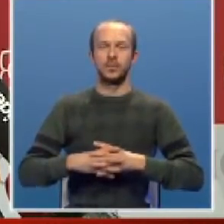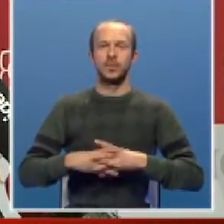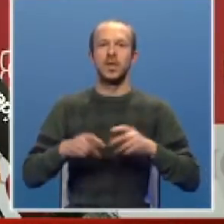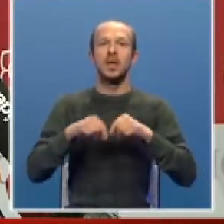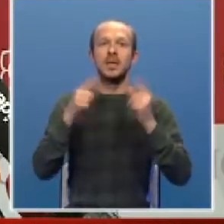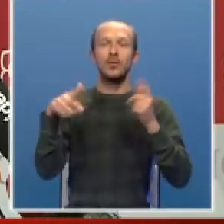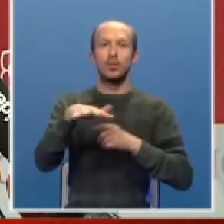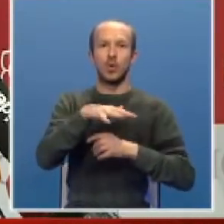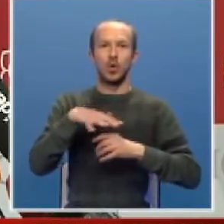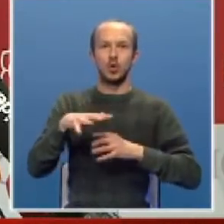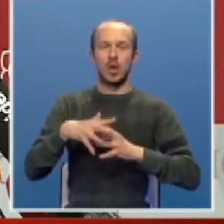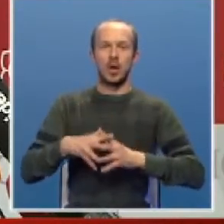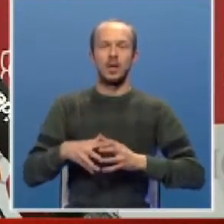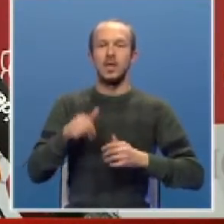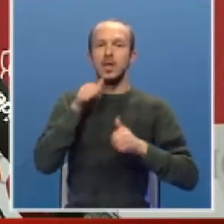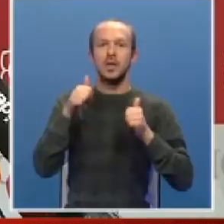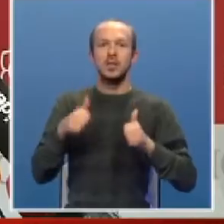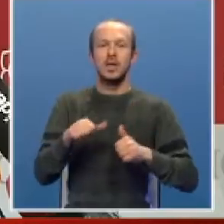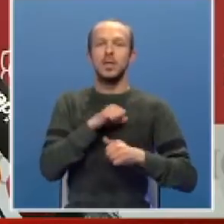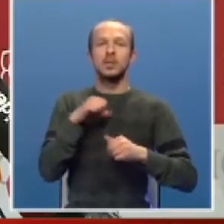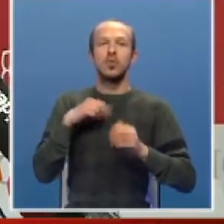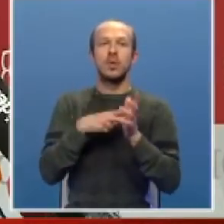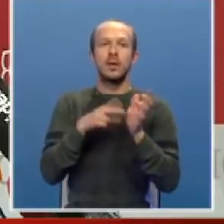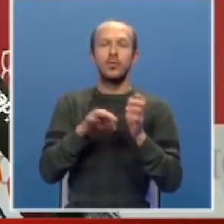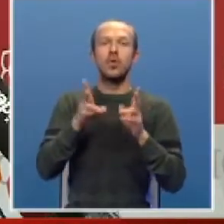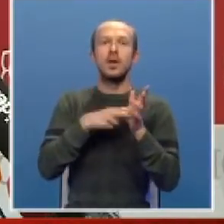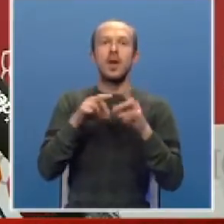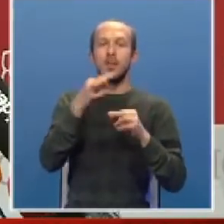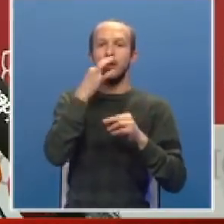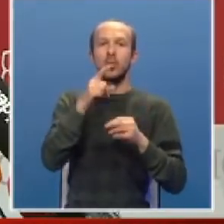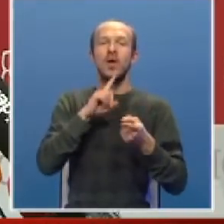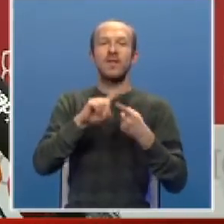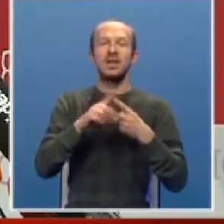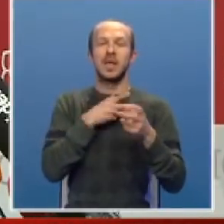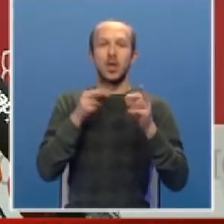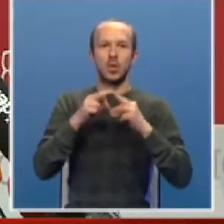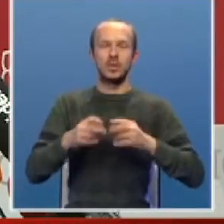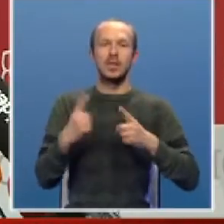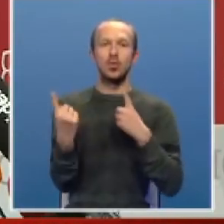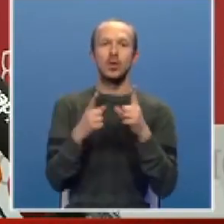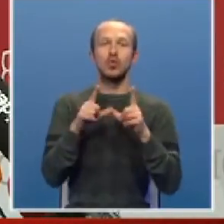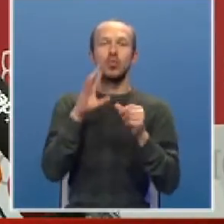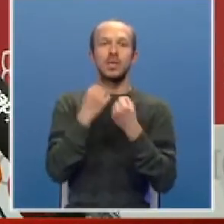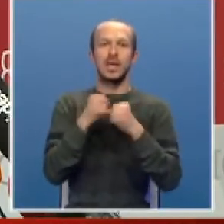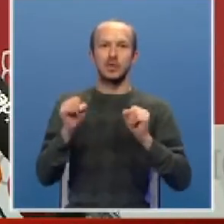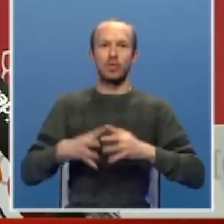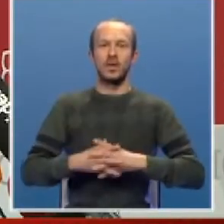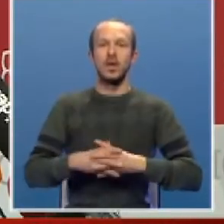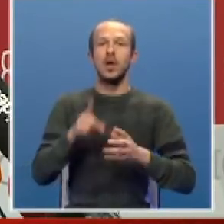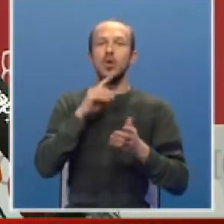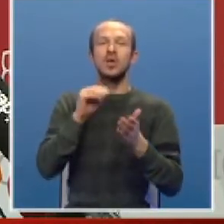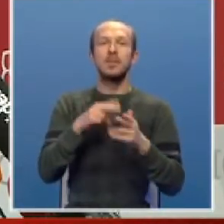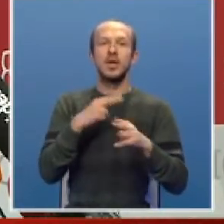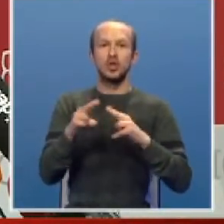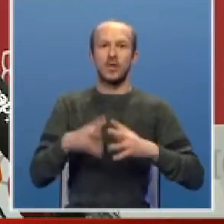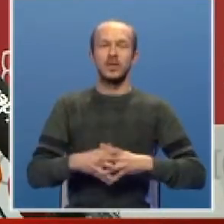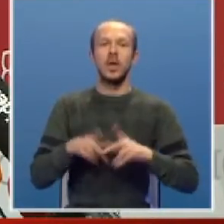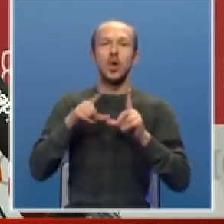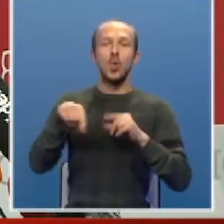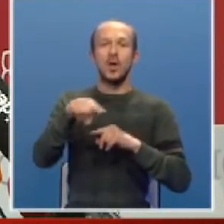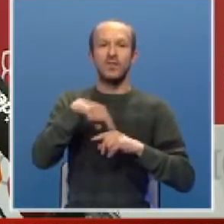javnog prostora i danas smo naravno opet na pitanjima koji je vezano za situaciju u Bosni i Hercegovini koju treba rješavati u